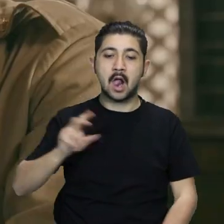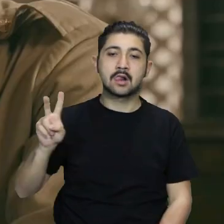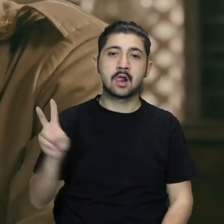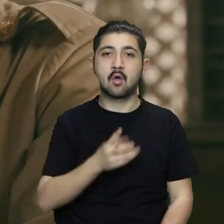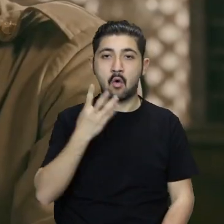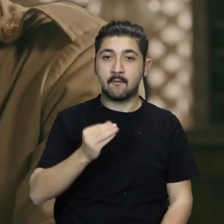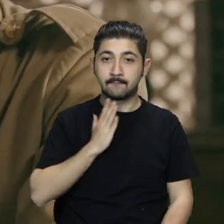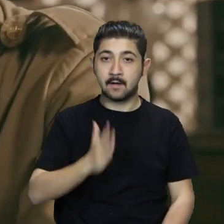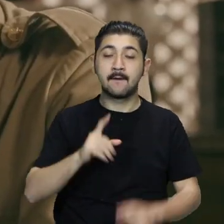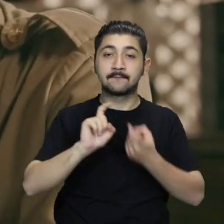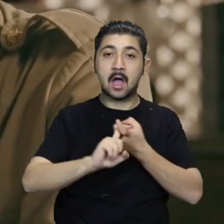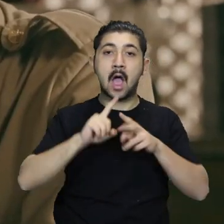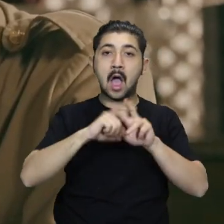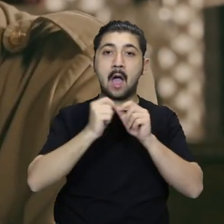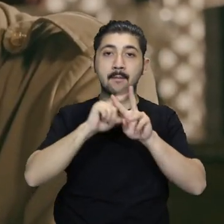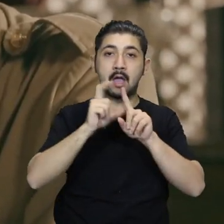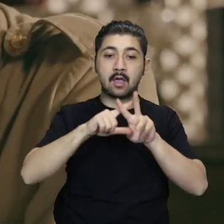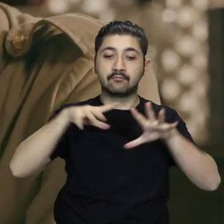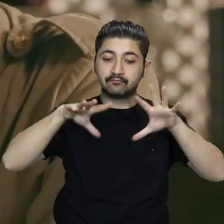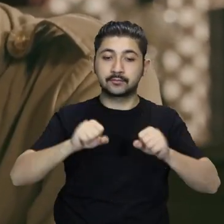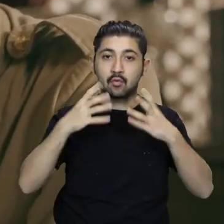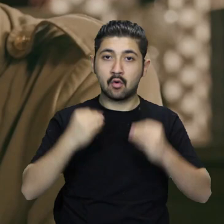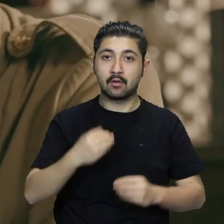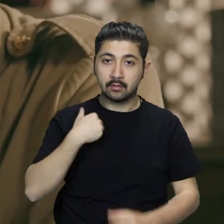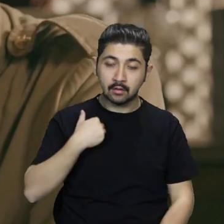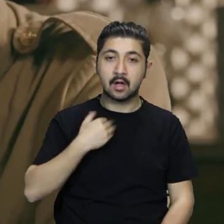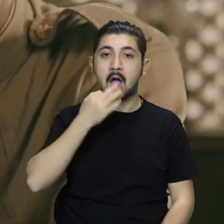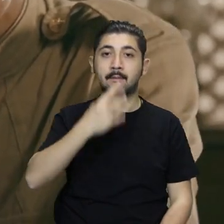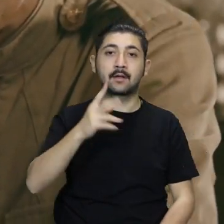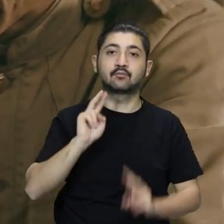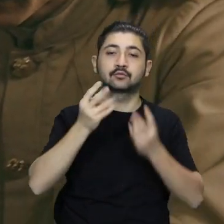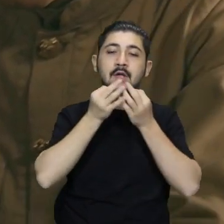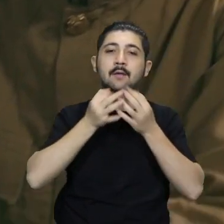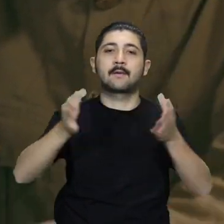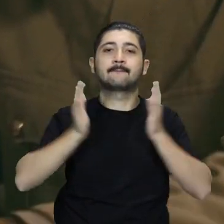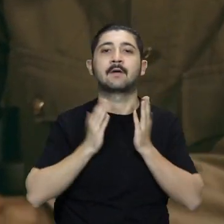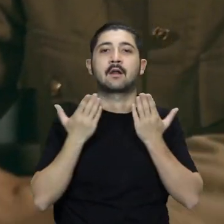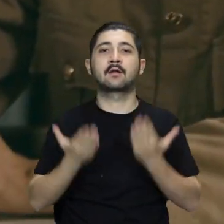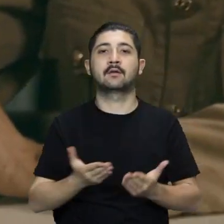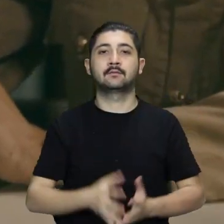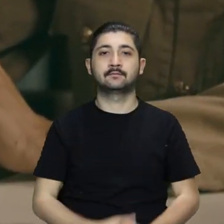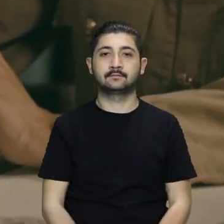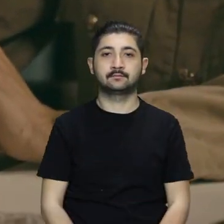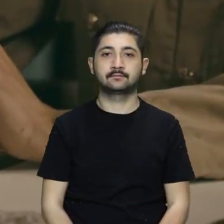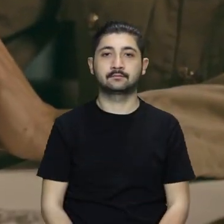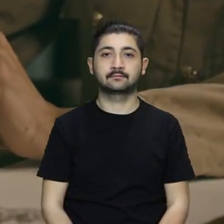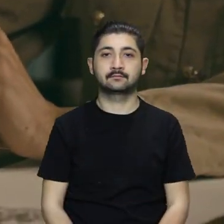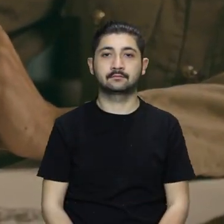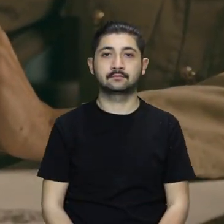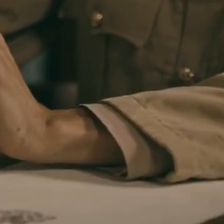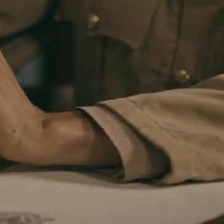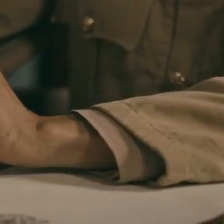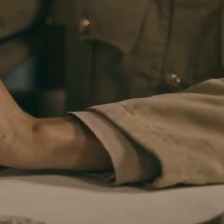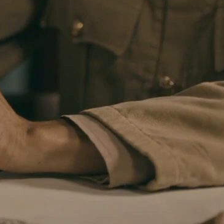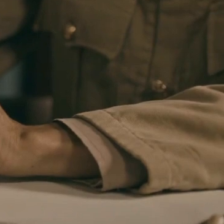öldürüldüğünü ve Abadan'ın ele geçirildiğini arz ve müjdeler. telgraf, ahşap bir zemine dikili